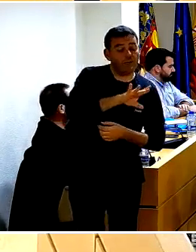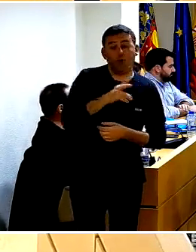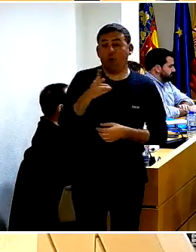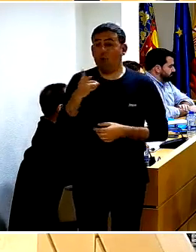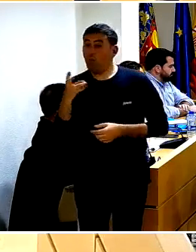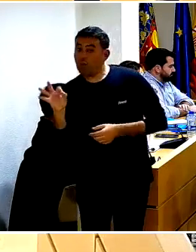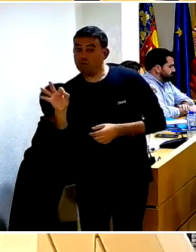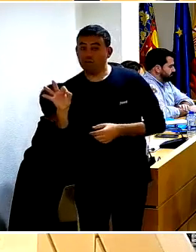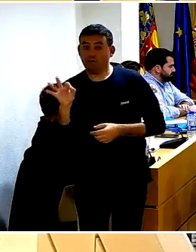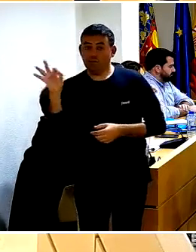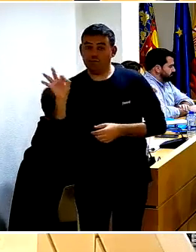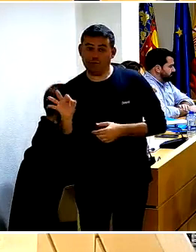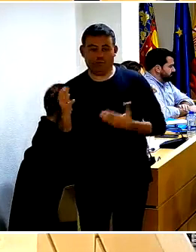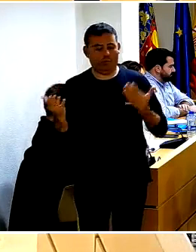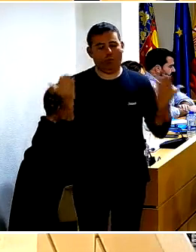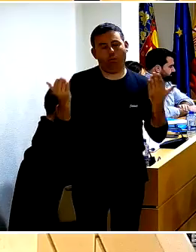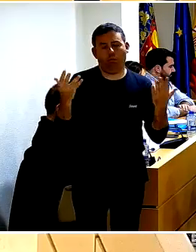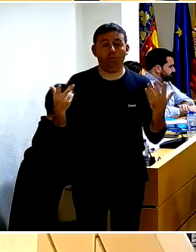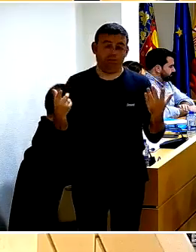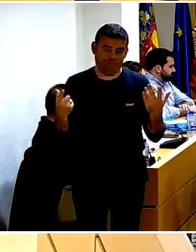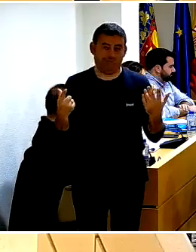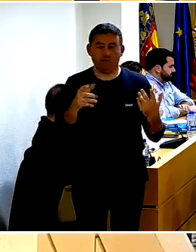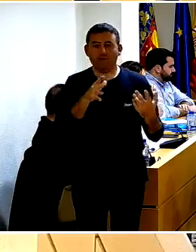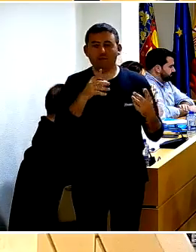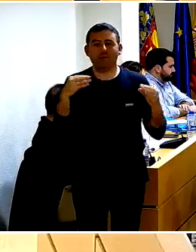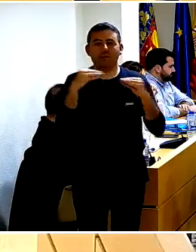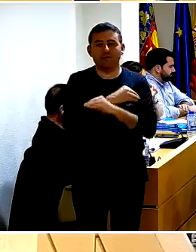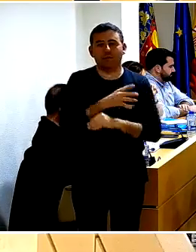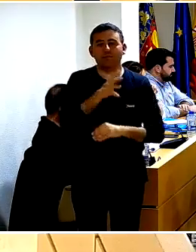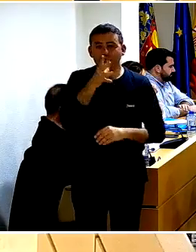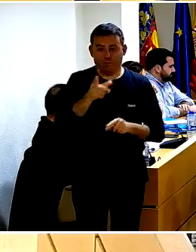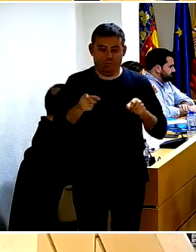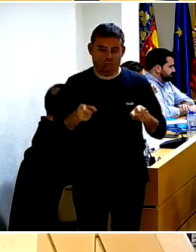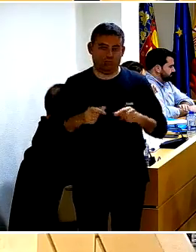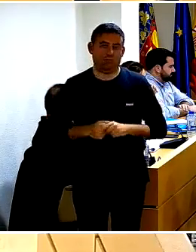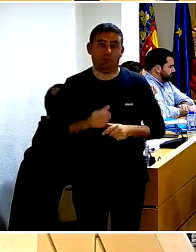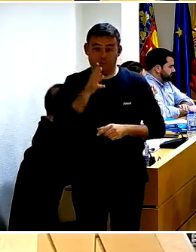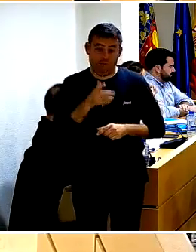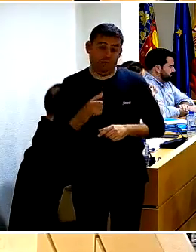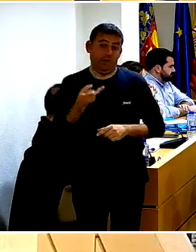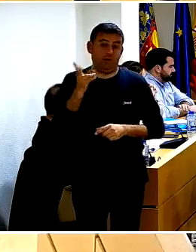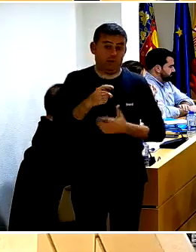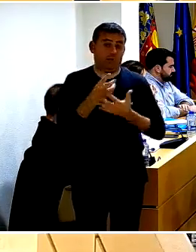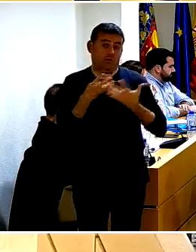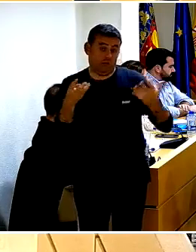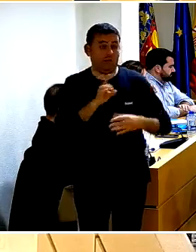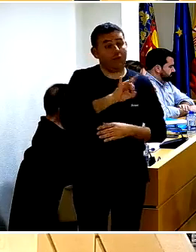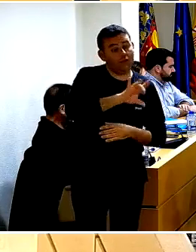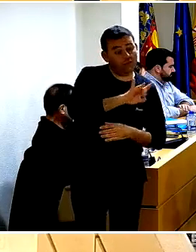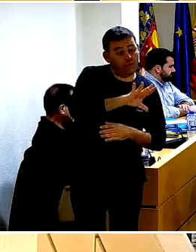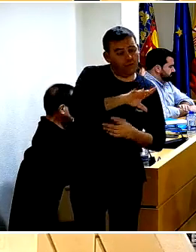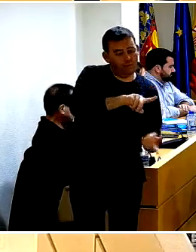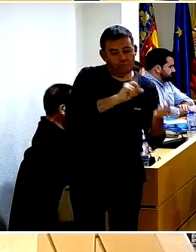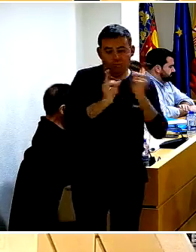agarrat les dades del 2018, que és l'últim pressupost que teníem aprovat, i aleshores per això m'he donat. No n'hi ha